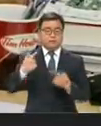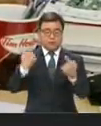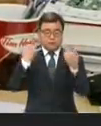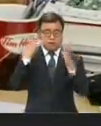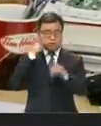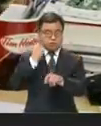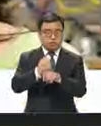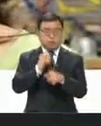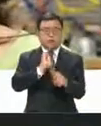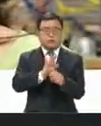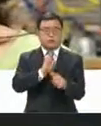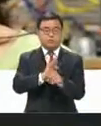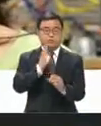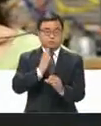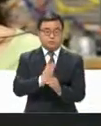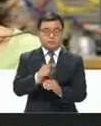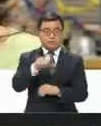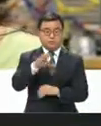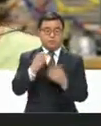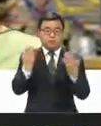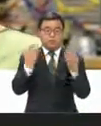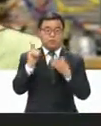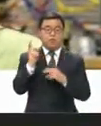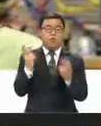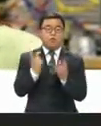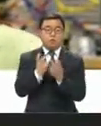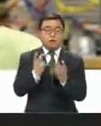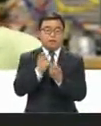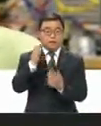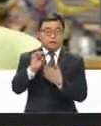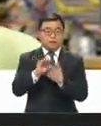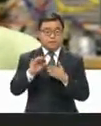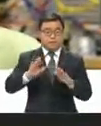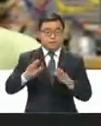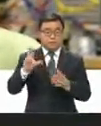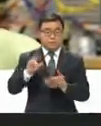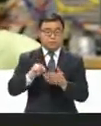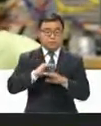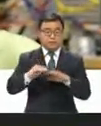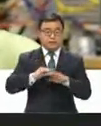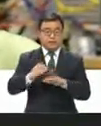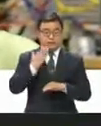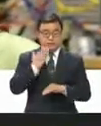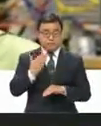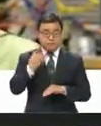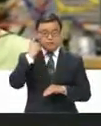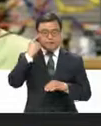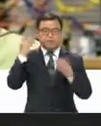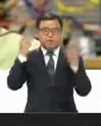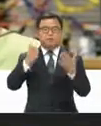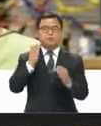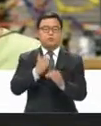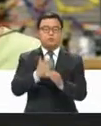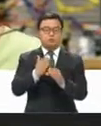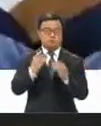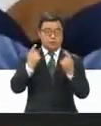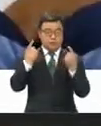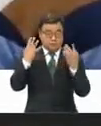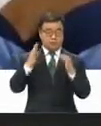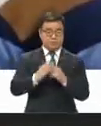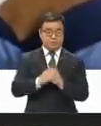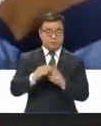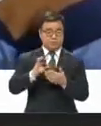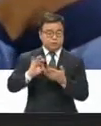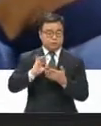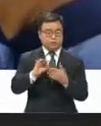있습니다. It's a university that focuses on how to solve problems now. It's a very applied focus.